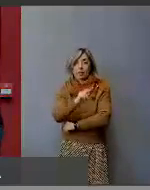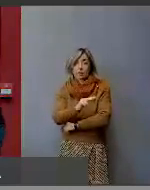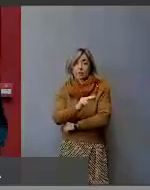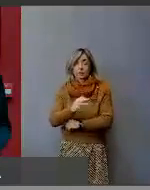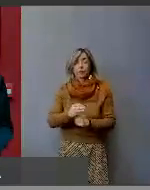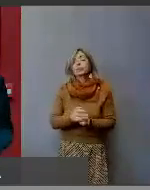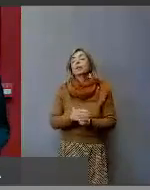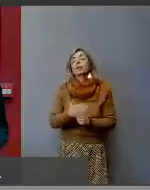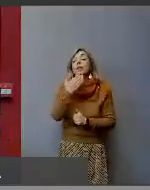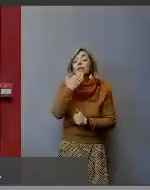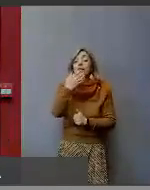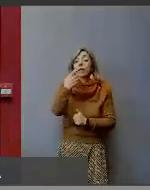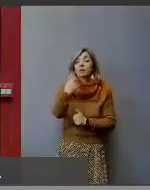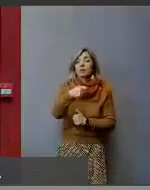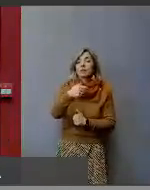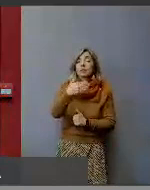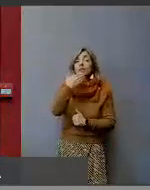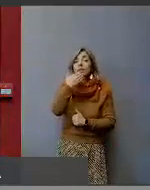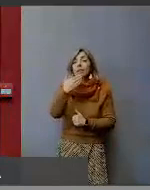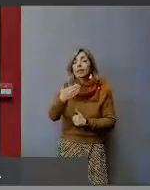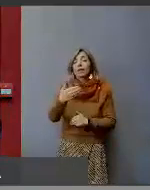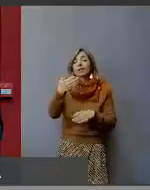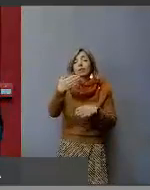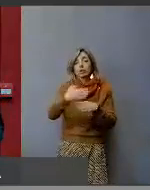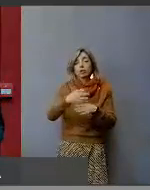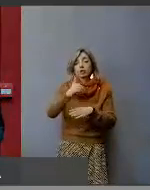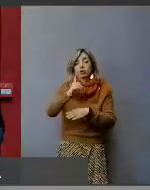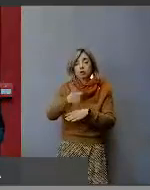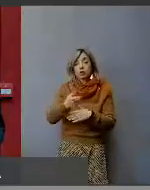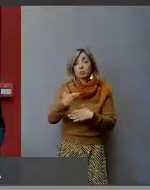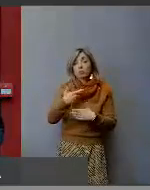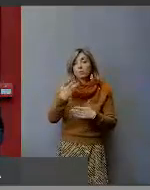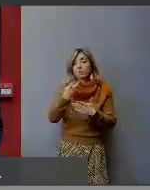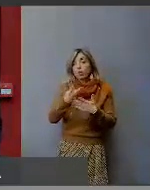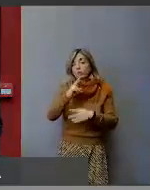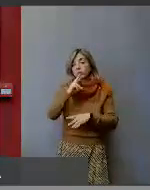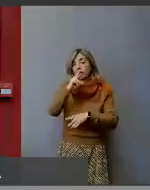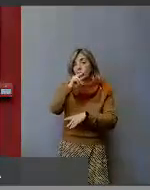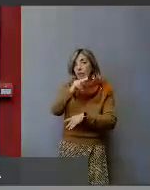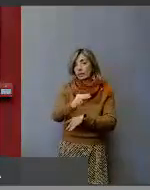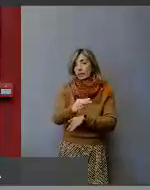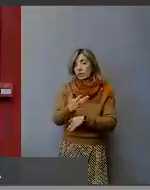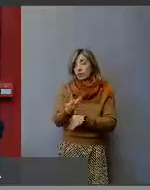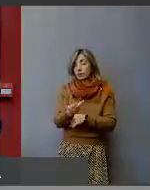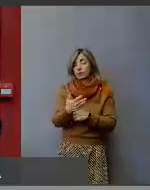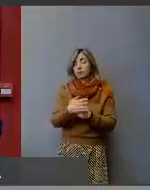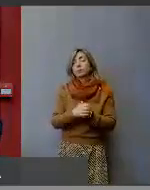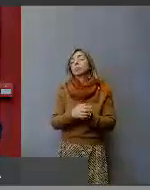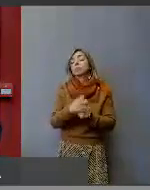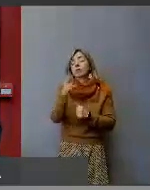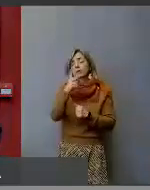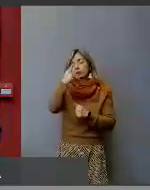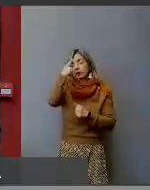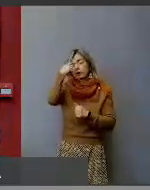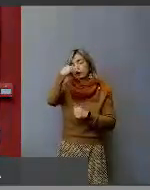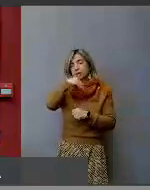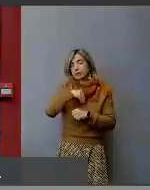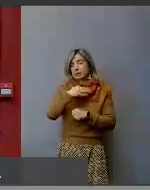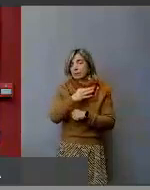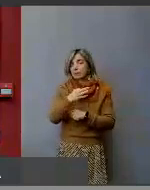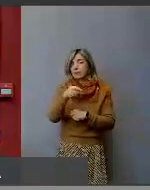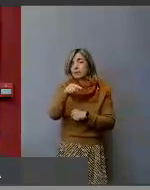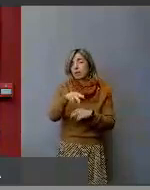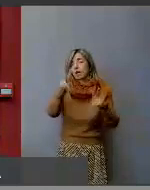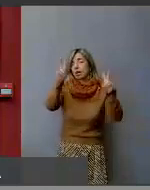grazie presidente grazie consiglio giordano cercherò di darle la risposta pur nella consapevolezza che un tema